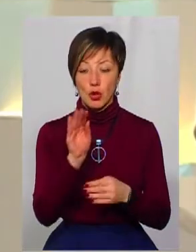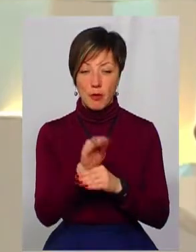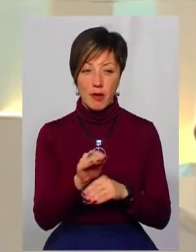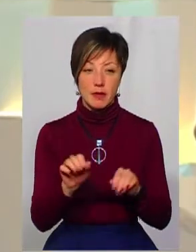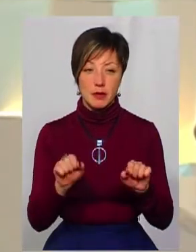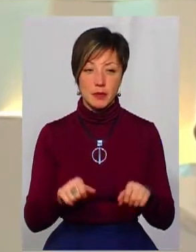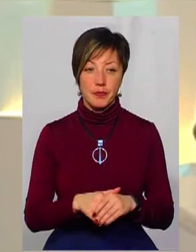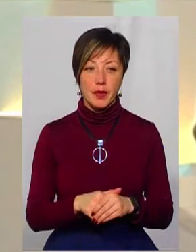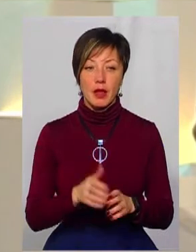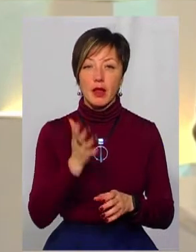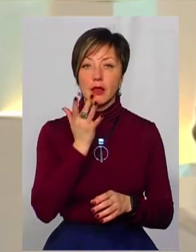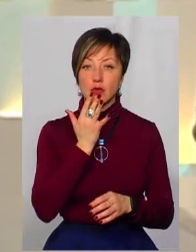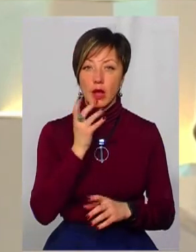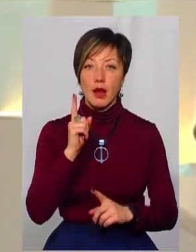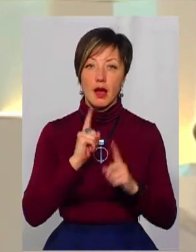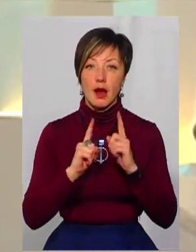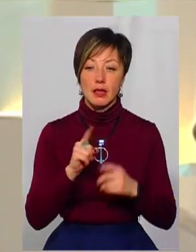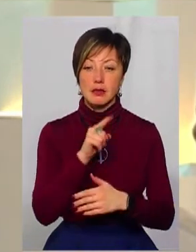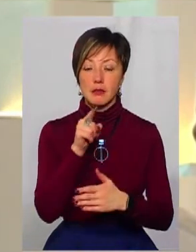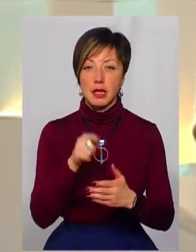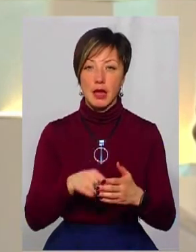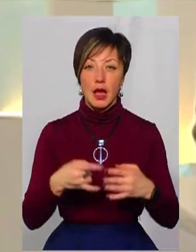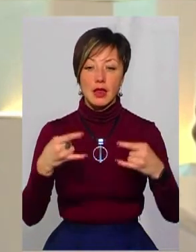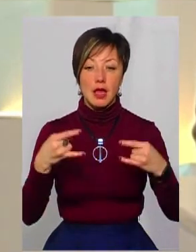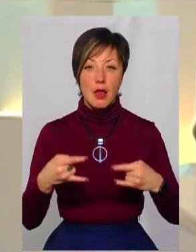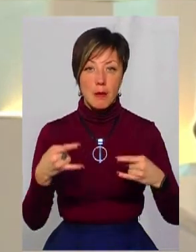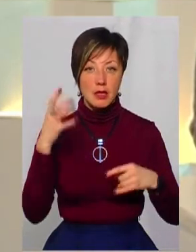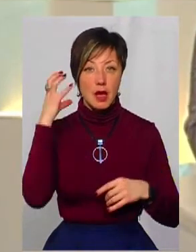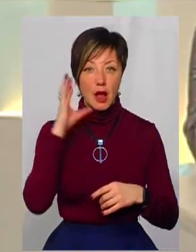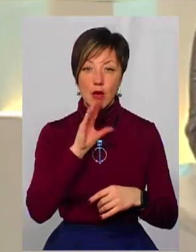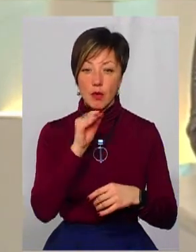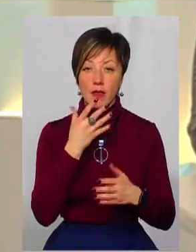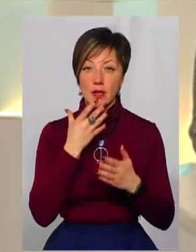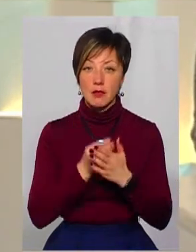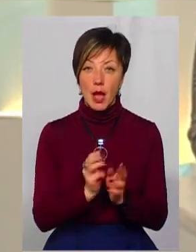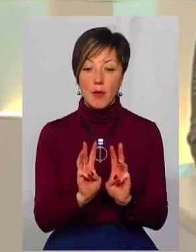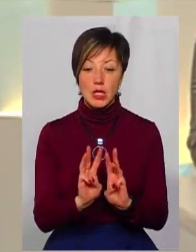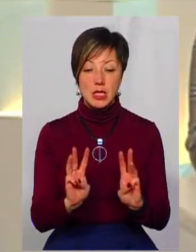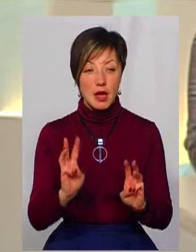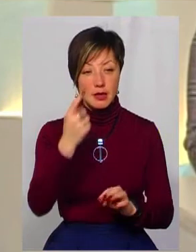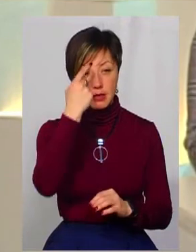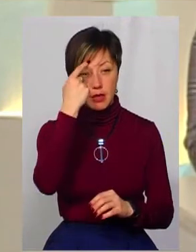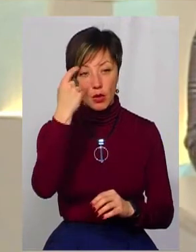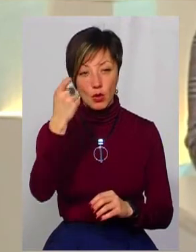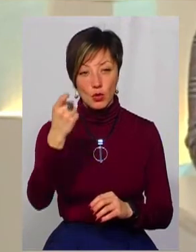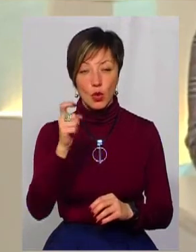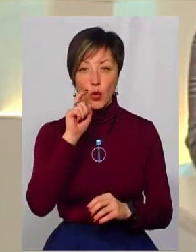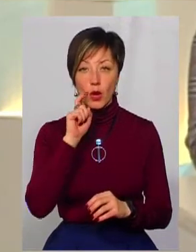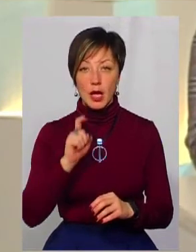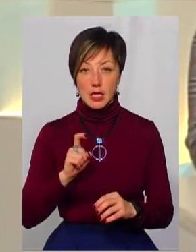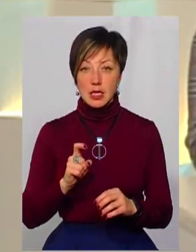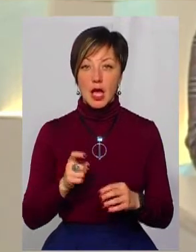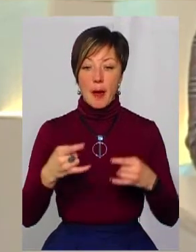додати. Національна рада з питань телебачення і радіомовлення на своєму сайті наголошує, що українські